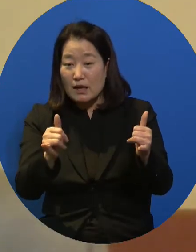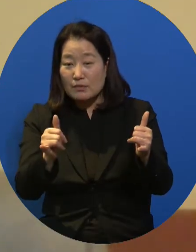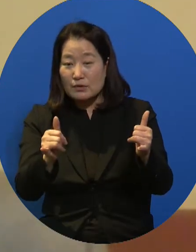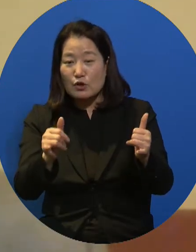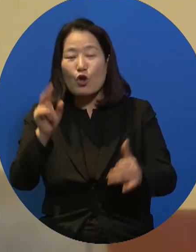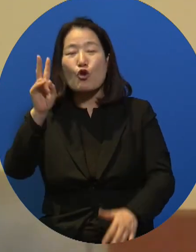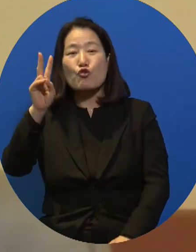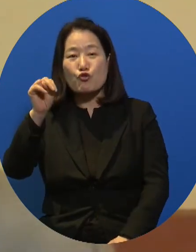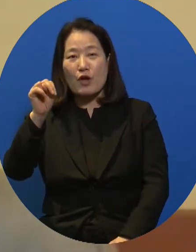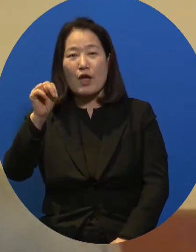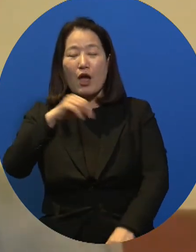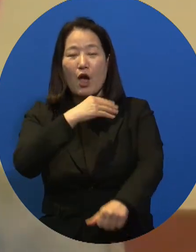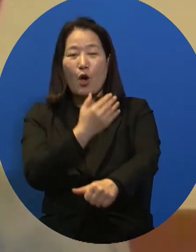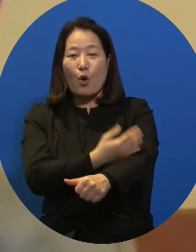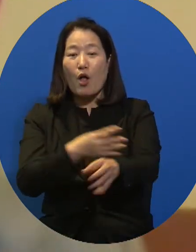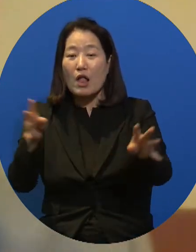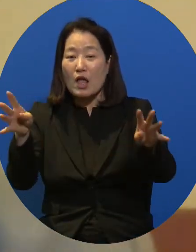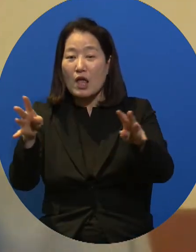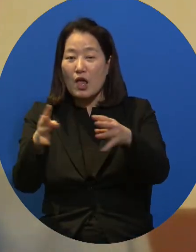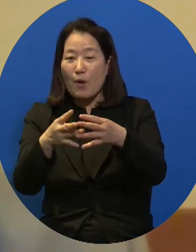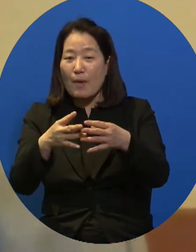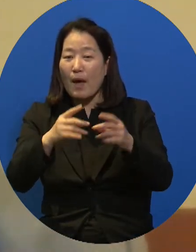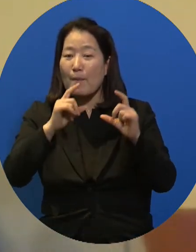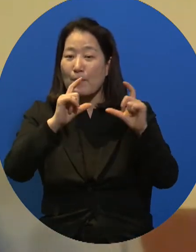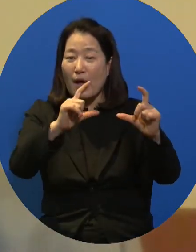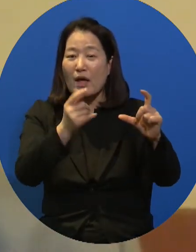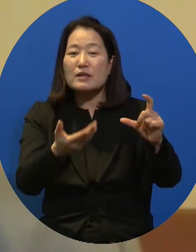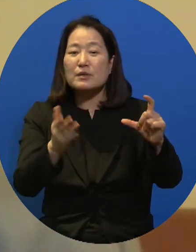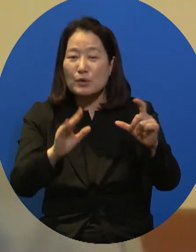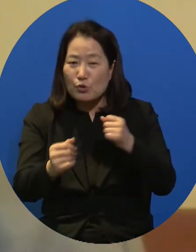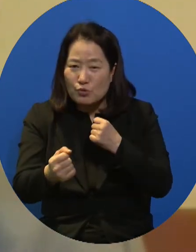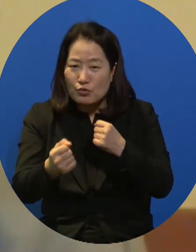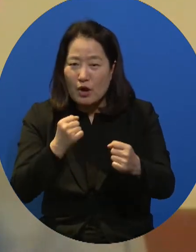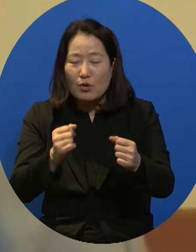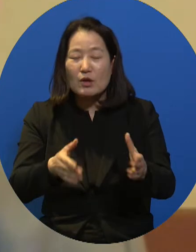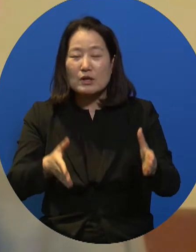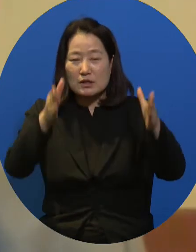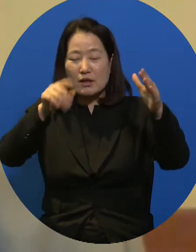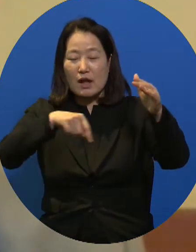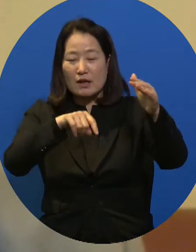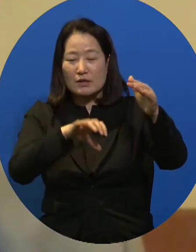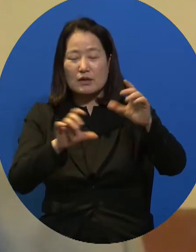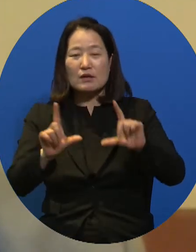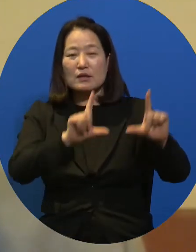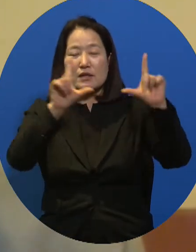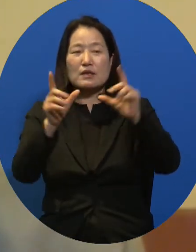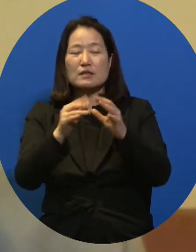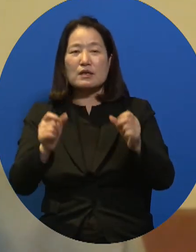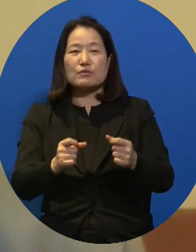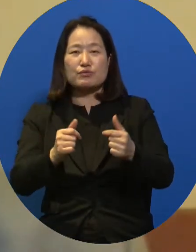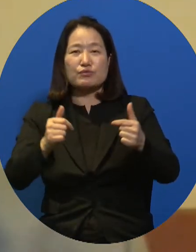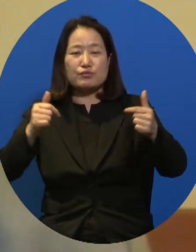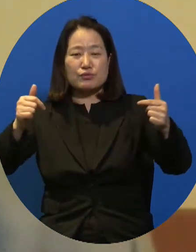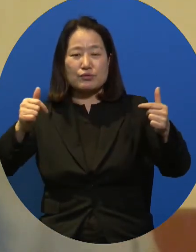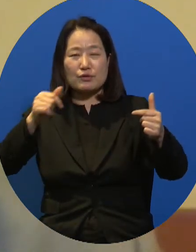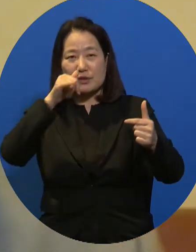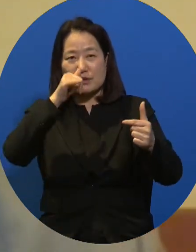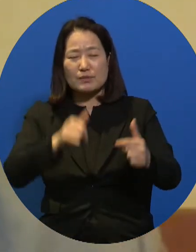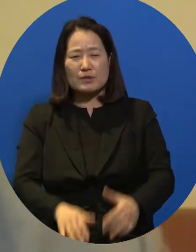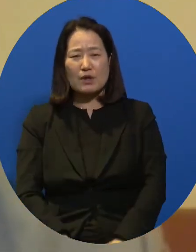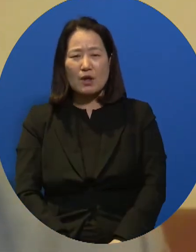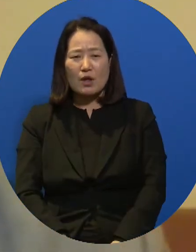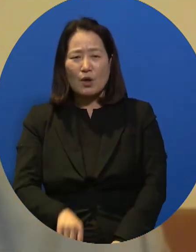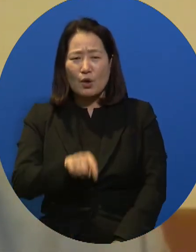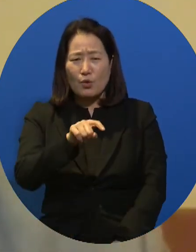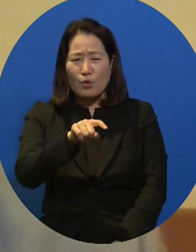전혀 줄어들지 않았고 지속적으로 이러한 시설화가 늘어나고 있다는 점을 저희가 또 알 수 있게 되었습니다. 이는 매우